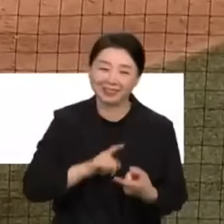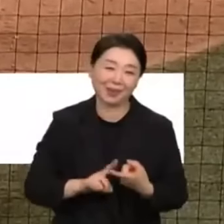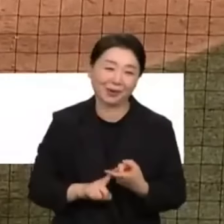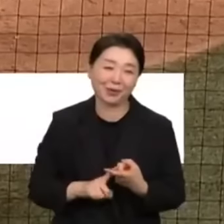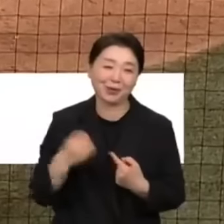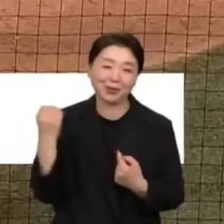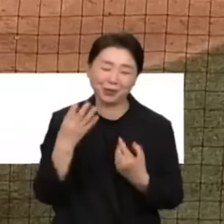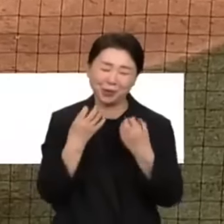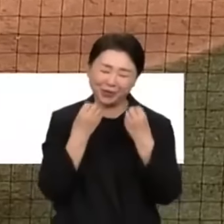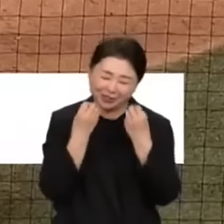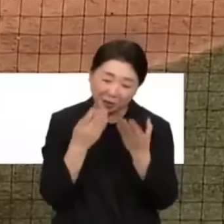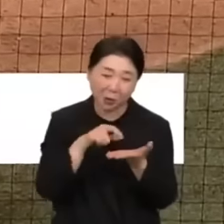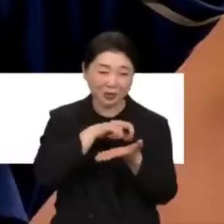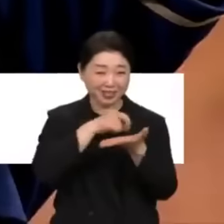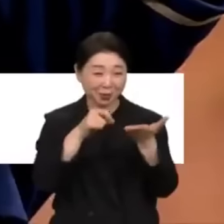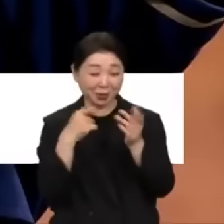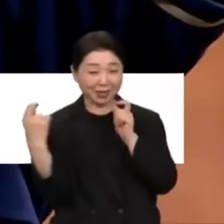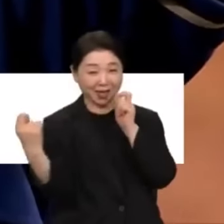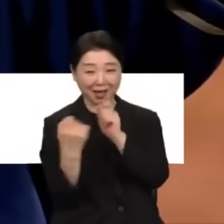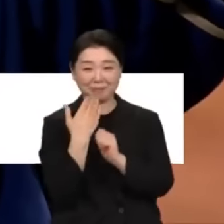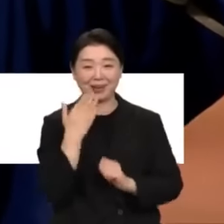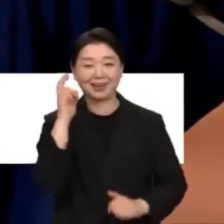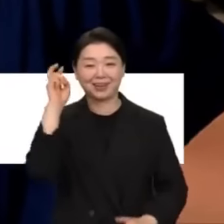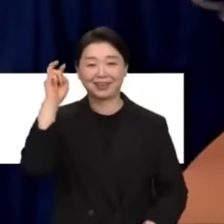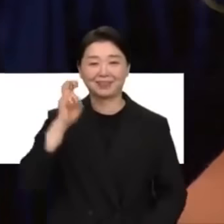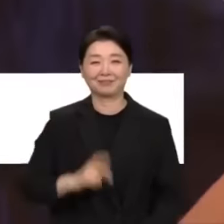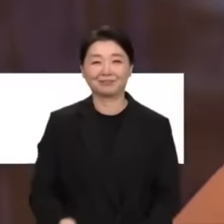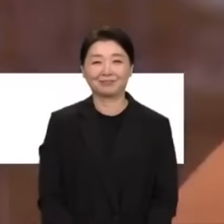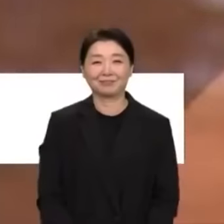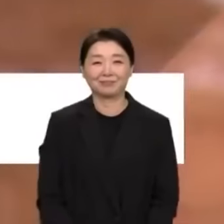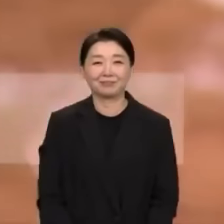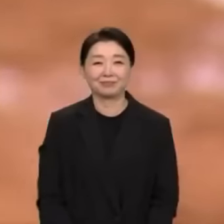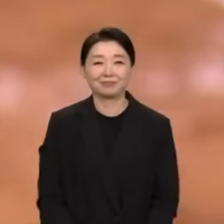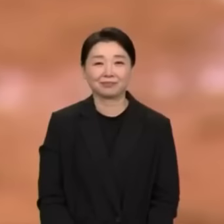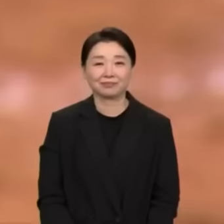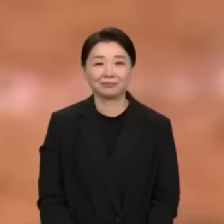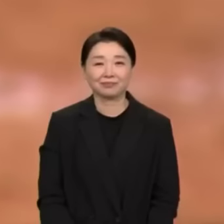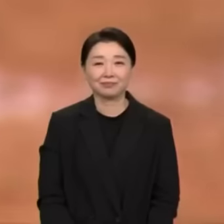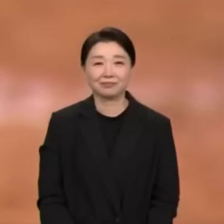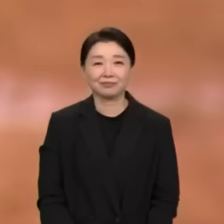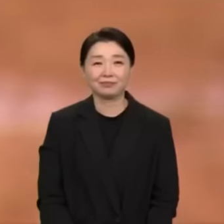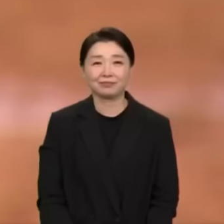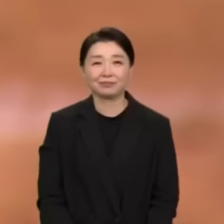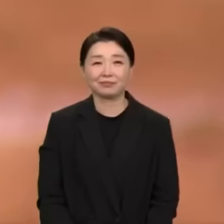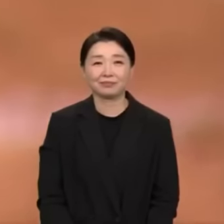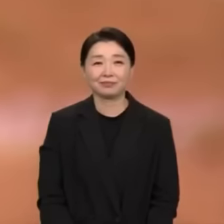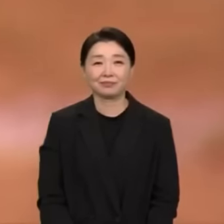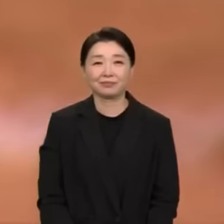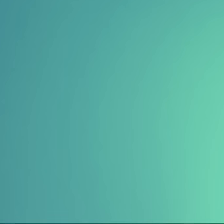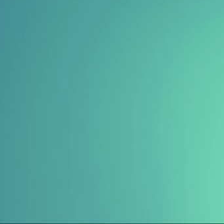뭐 기록에도 뭐 다가갈 수 있지 않을까라고 생각하고 있습니다. JTBC 정수아입니다.